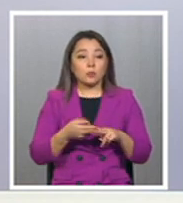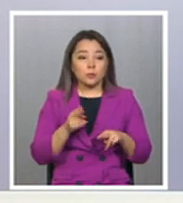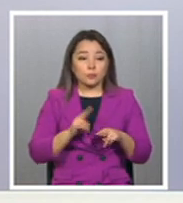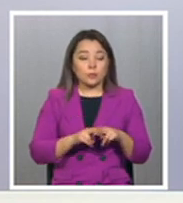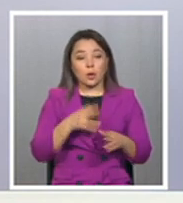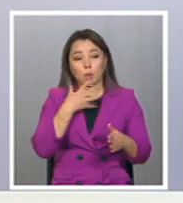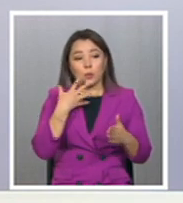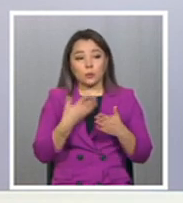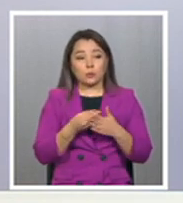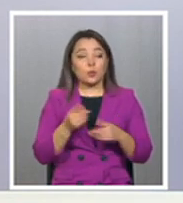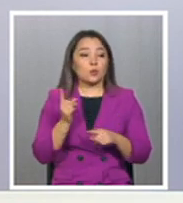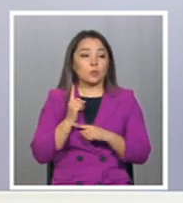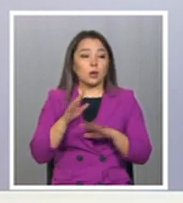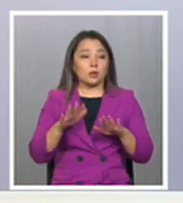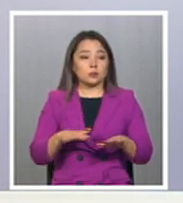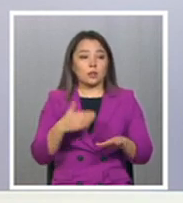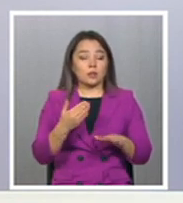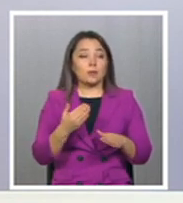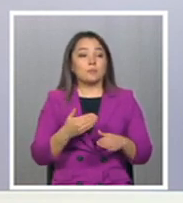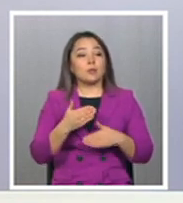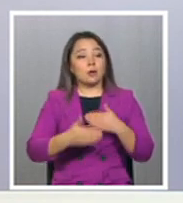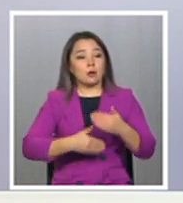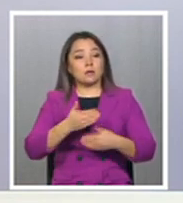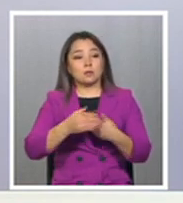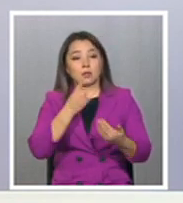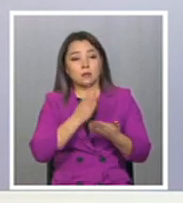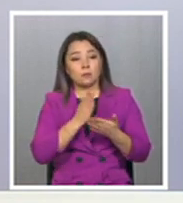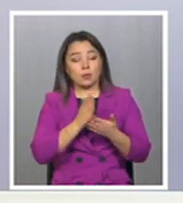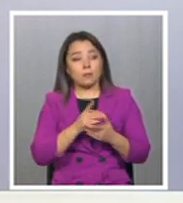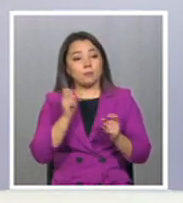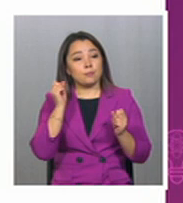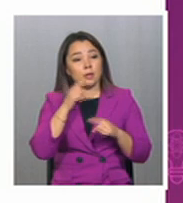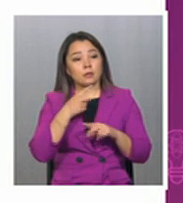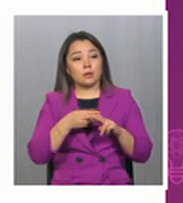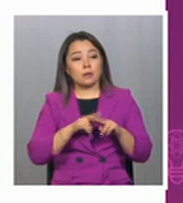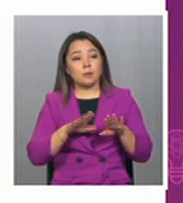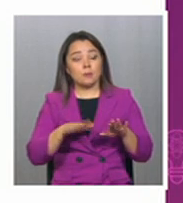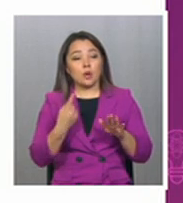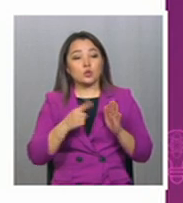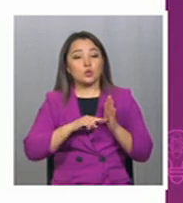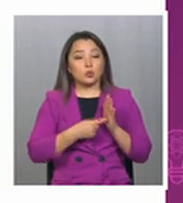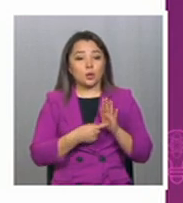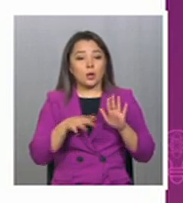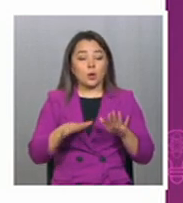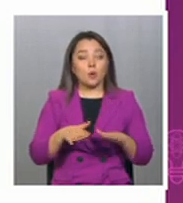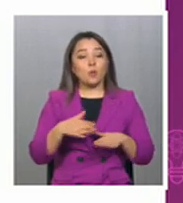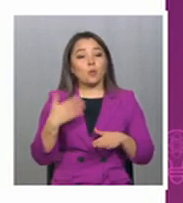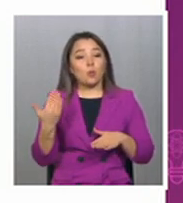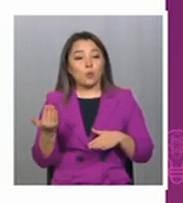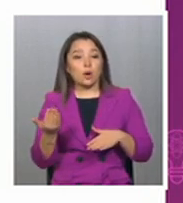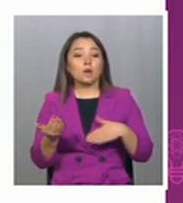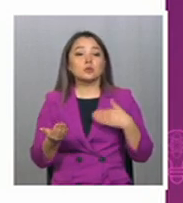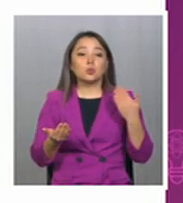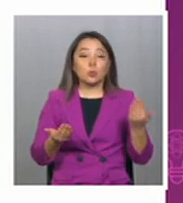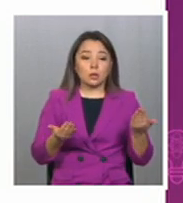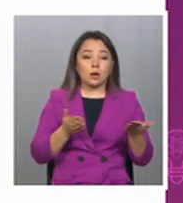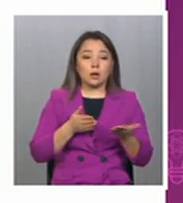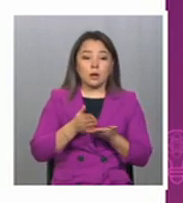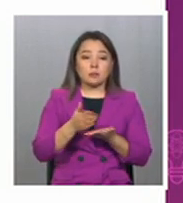өз күзет орнында алға жүреді, белгілі бір нүктеде оңға, солға